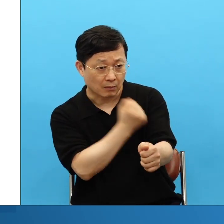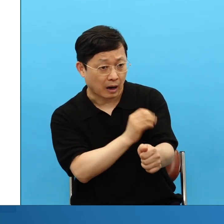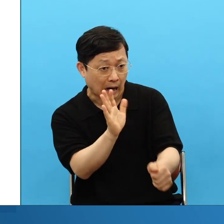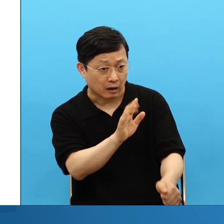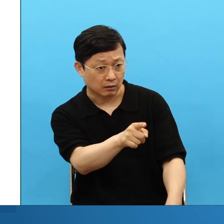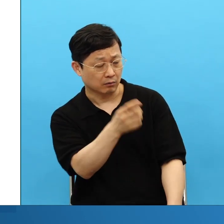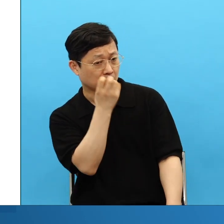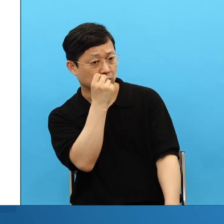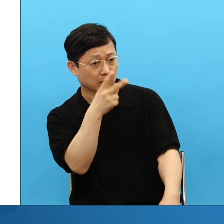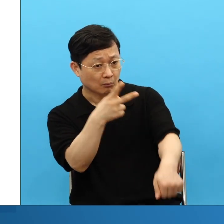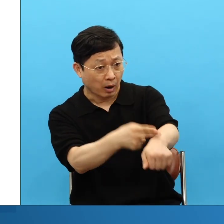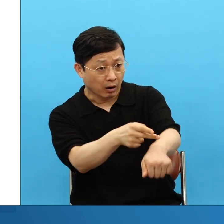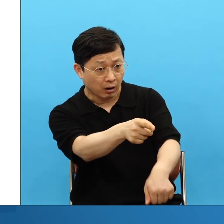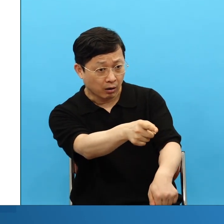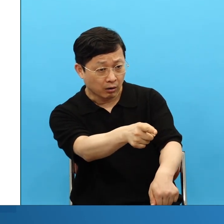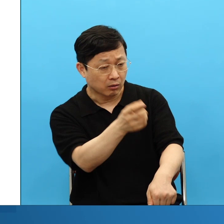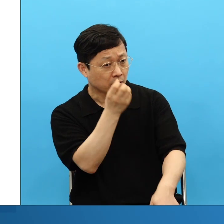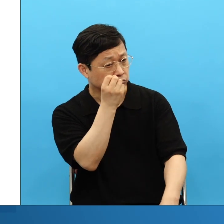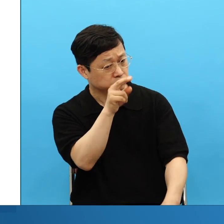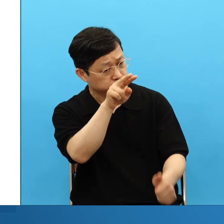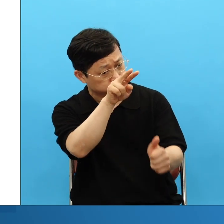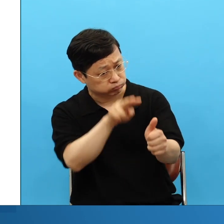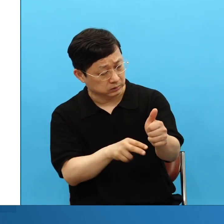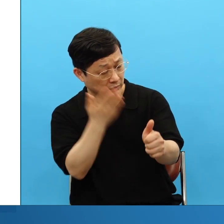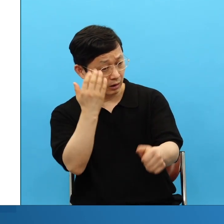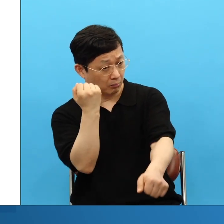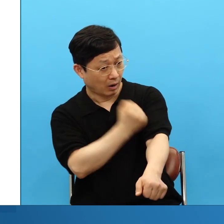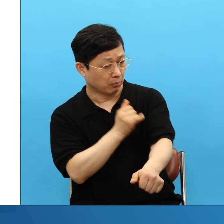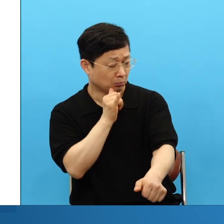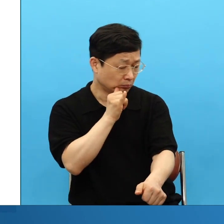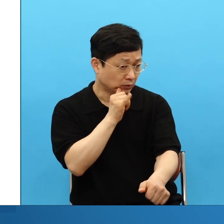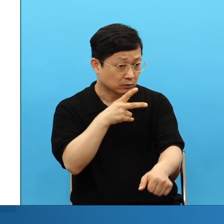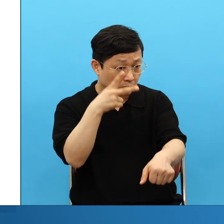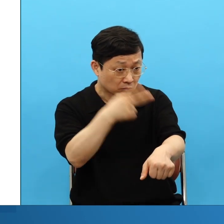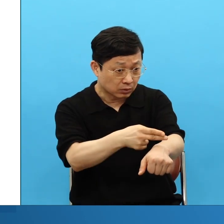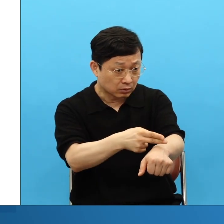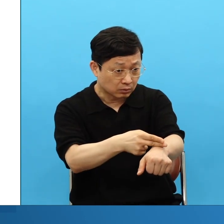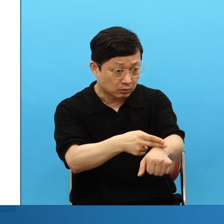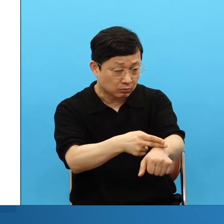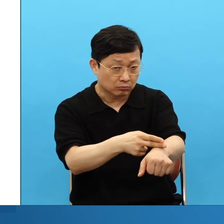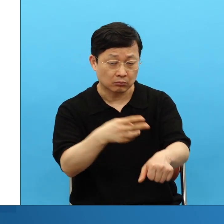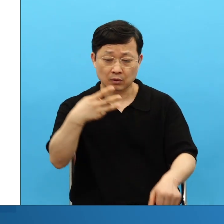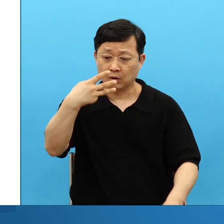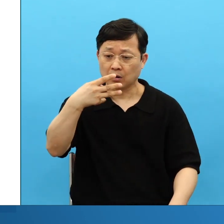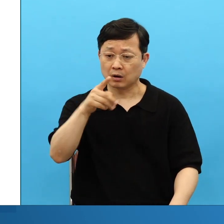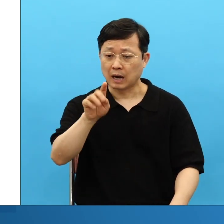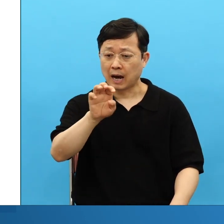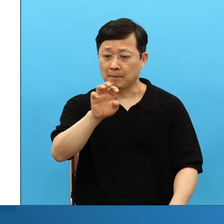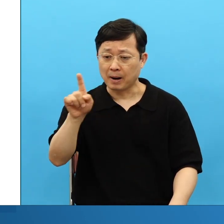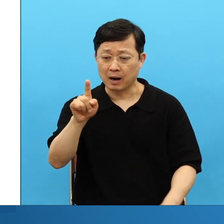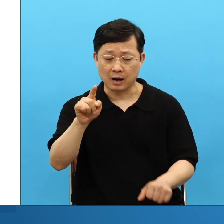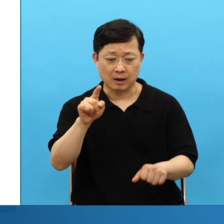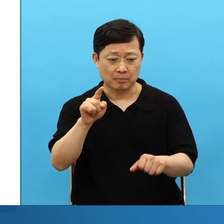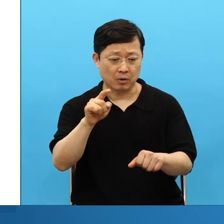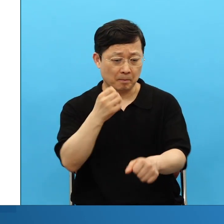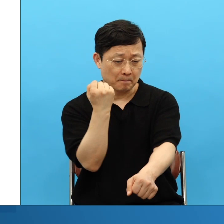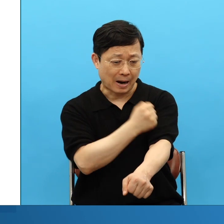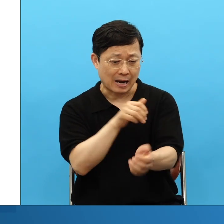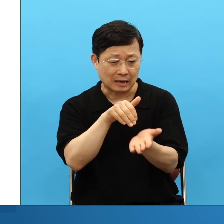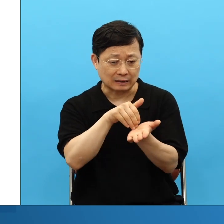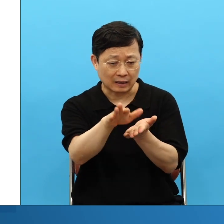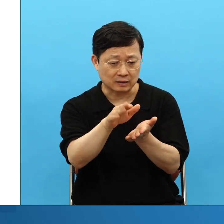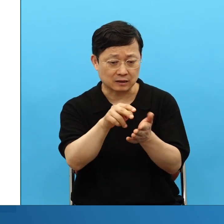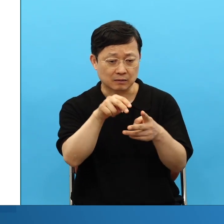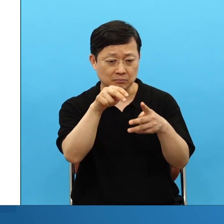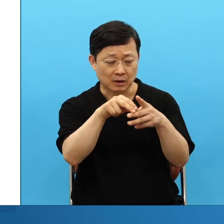하냐? 사흘들이 안 하면 니는 안 되는 놈인데. 이러니까 요즘 뭐 라파 교정교실이라는데 마약 퇴치 본부에 내